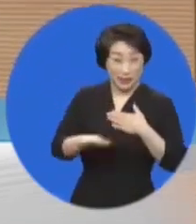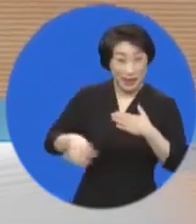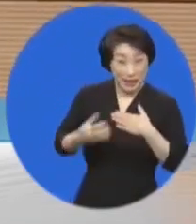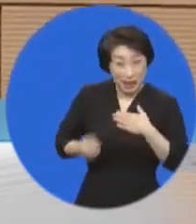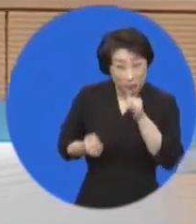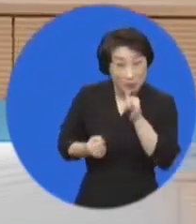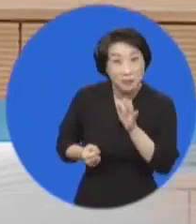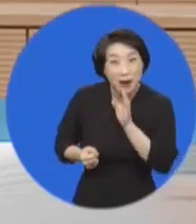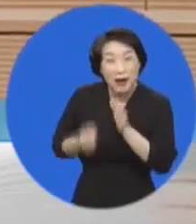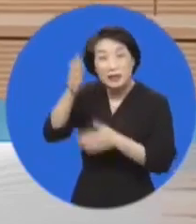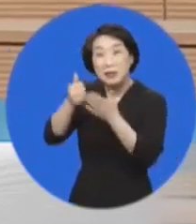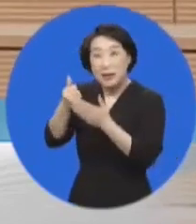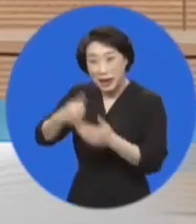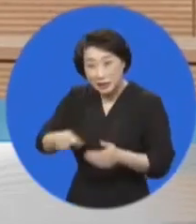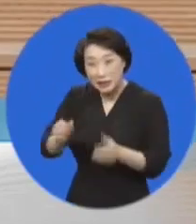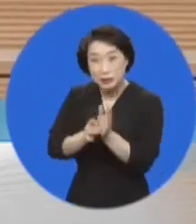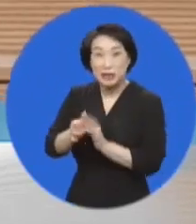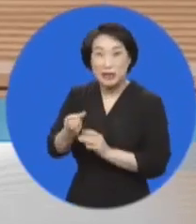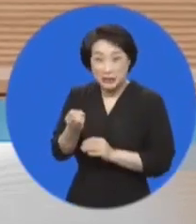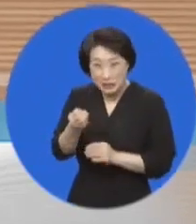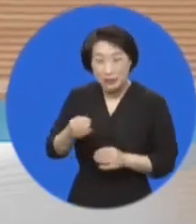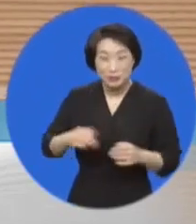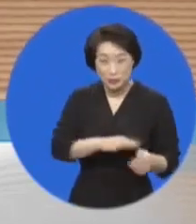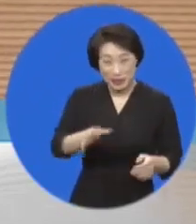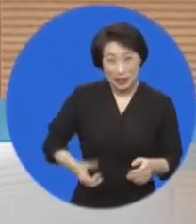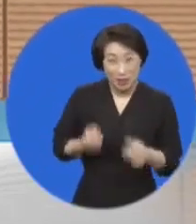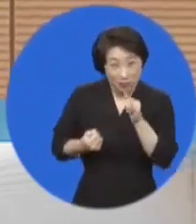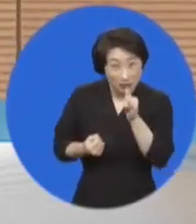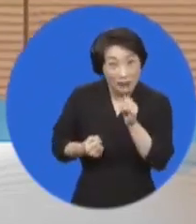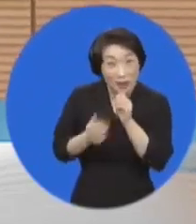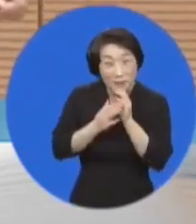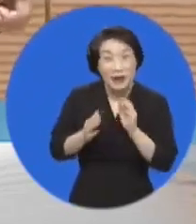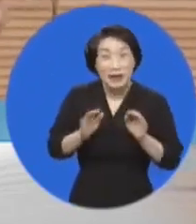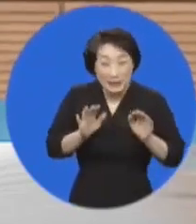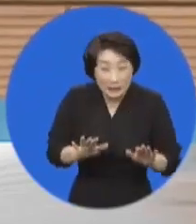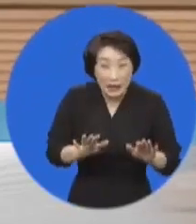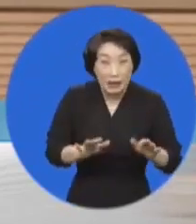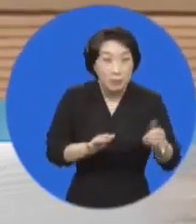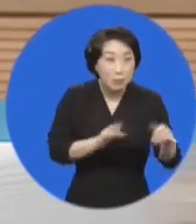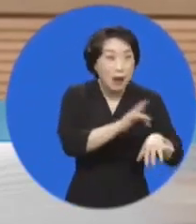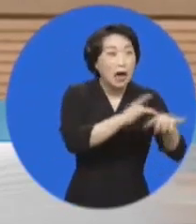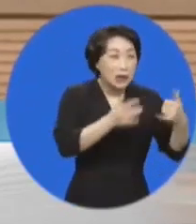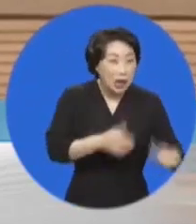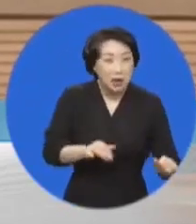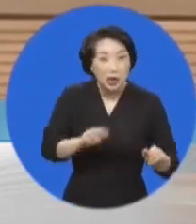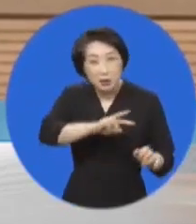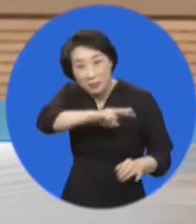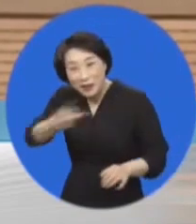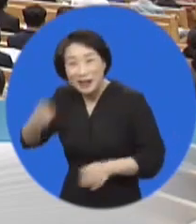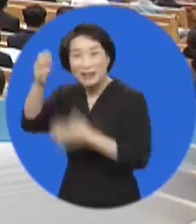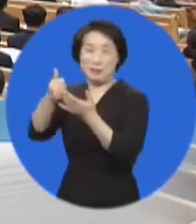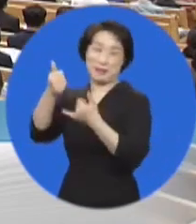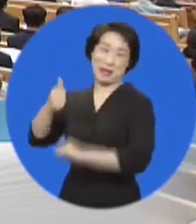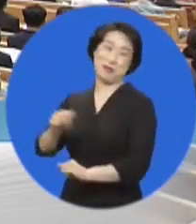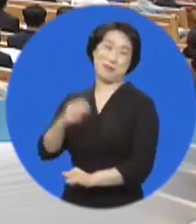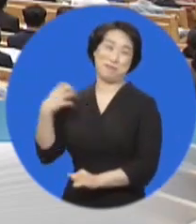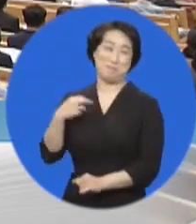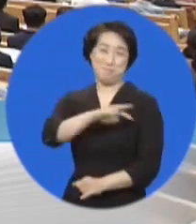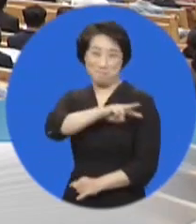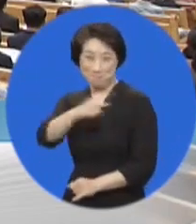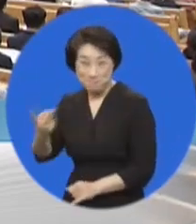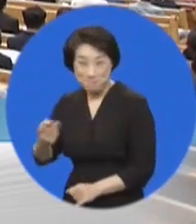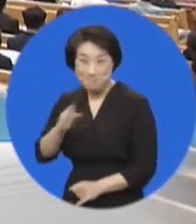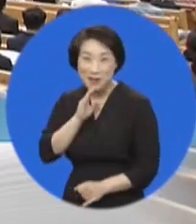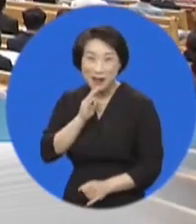내 씨가 내 안에 있잖아. 너는 그 마귀 자식이 하나님의 사자가 된 거야.